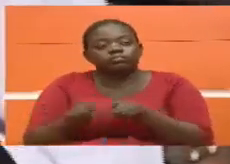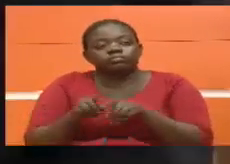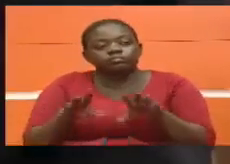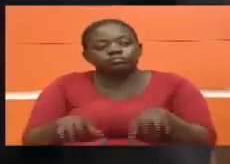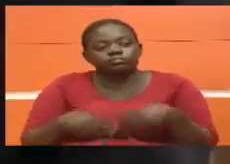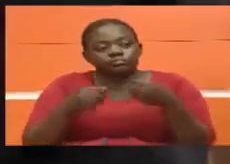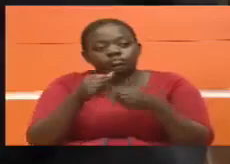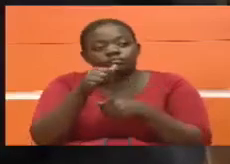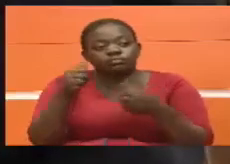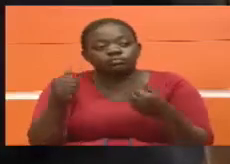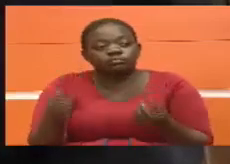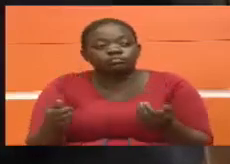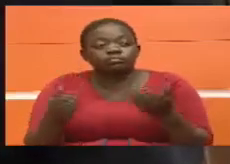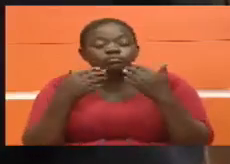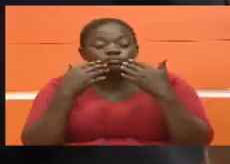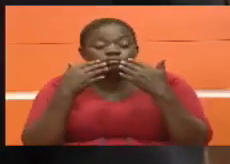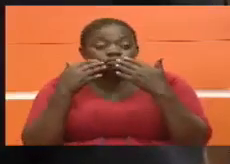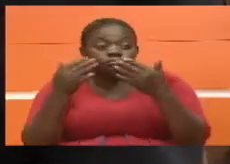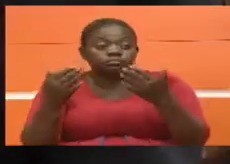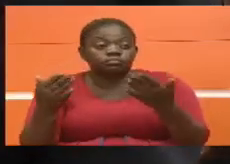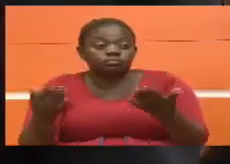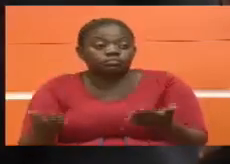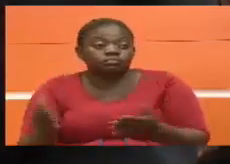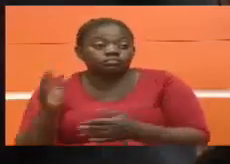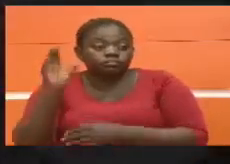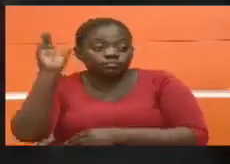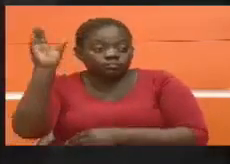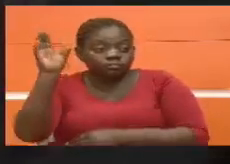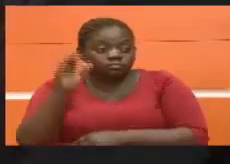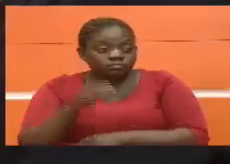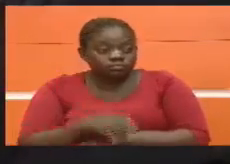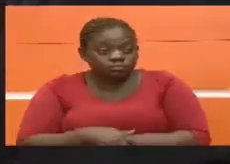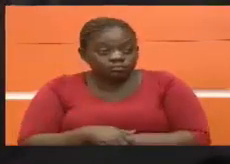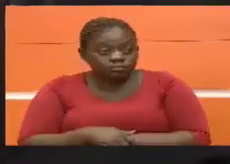basumye amannya g'abagole ng'omulabirizi baakubisa ebiragaano.